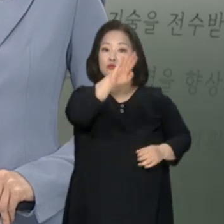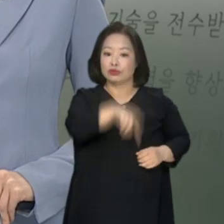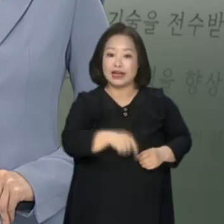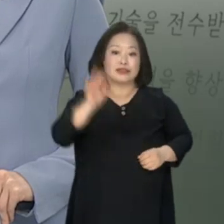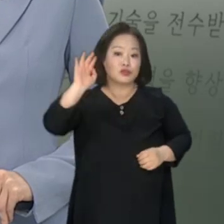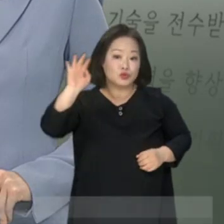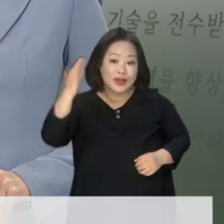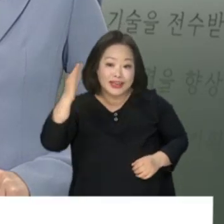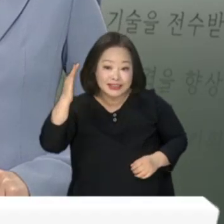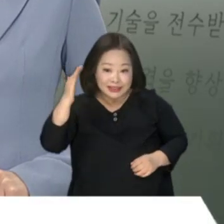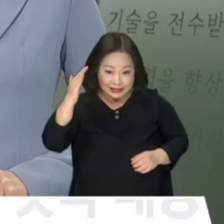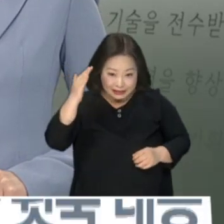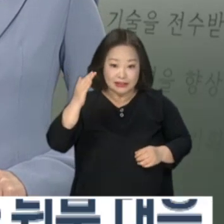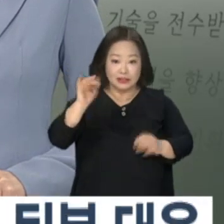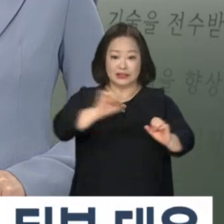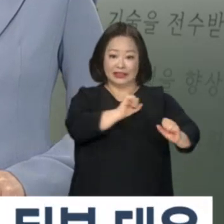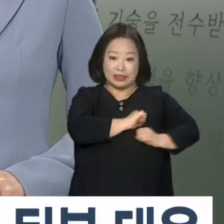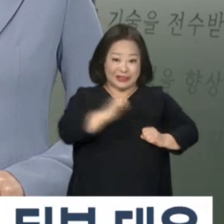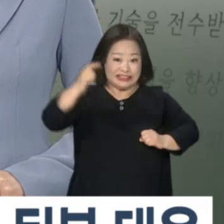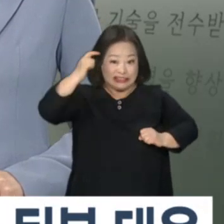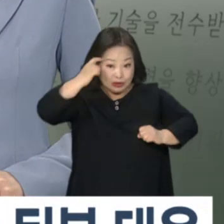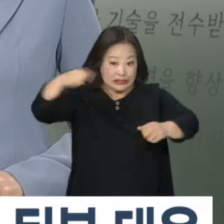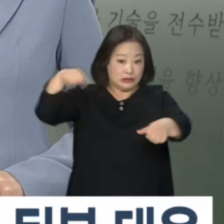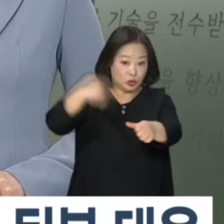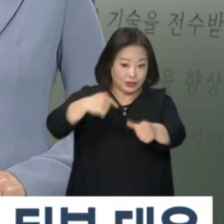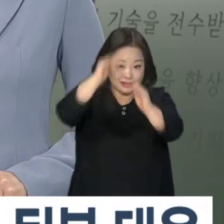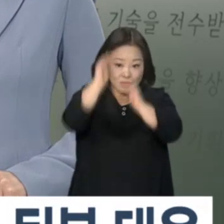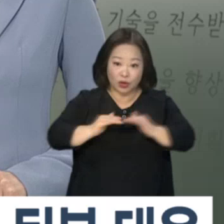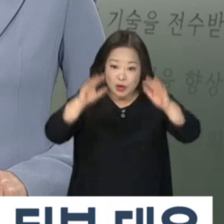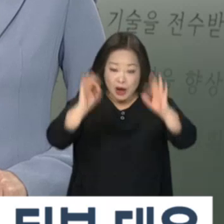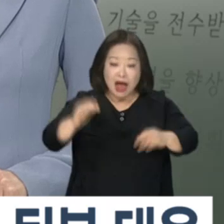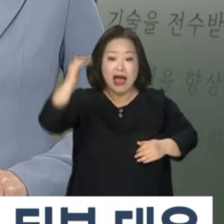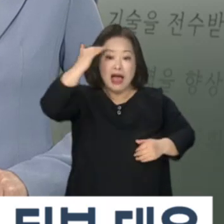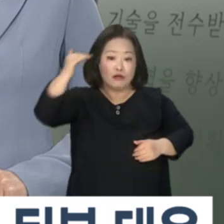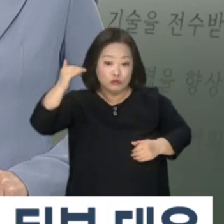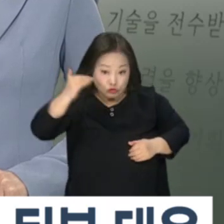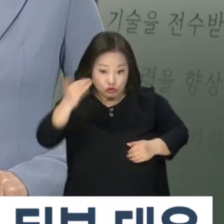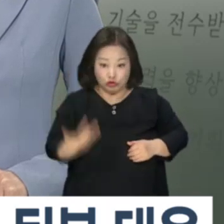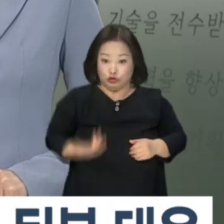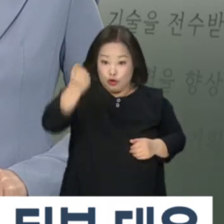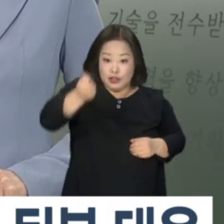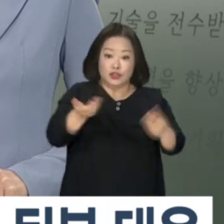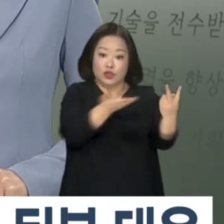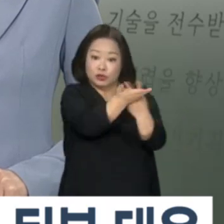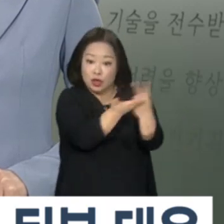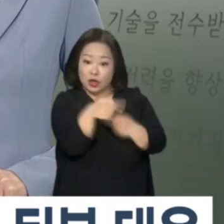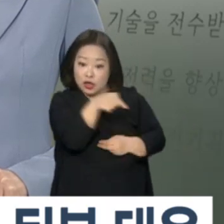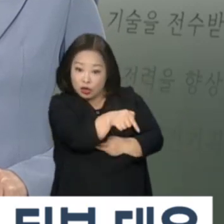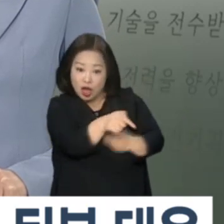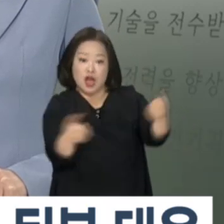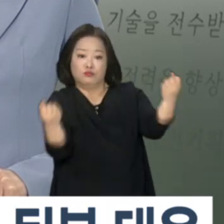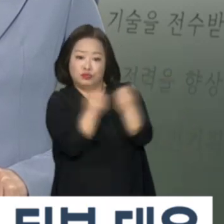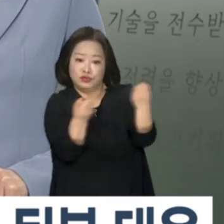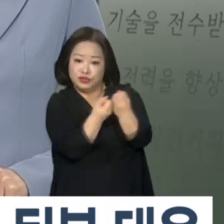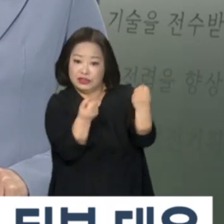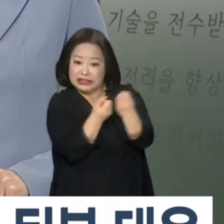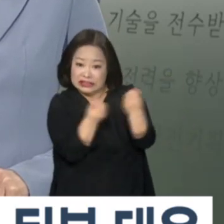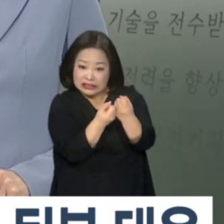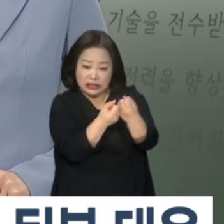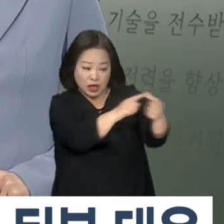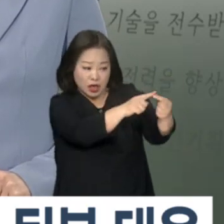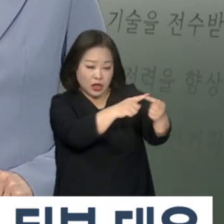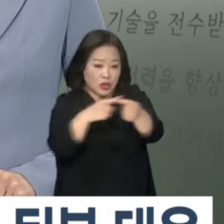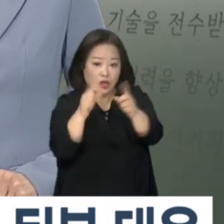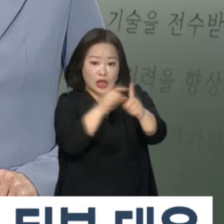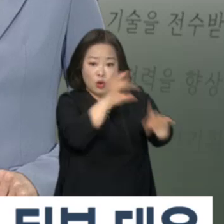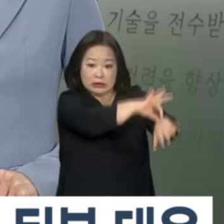국방부가 최근 발간한 장병 정신교육 교재에서 우리 영토인 독도를 영토 분쟁 지역이라고 일본 주장을 그대로 기술에 큰